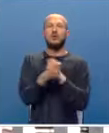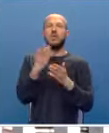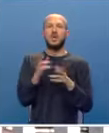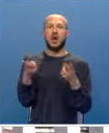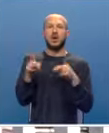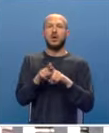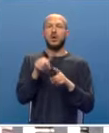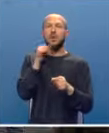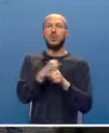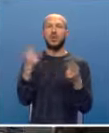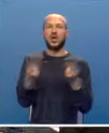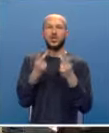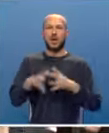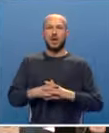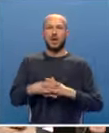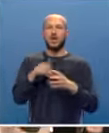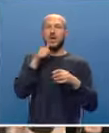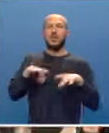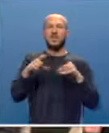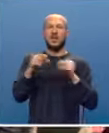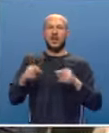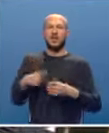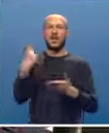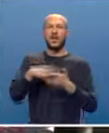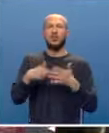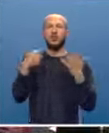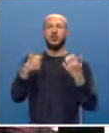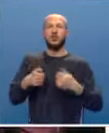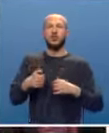lak, kao ni proces traženja i identifikacije